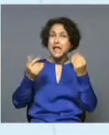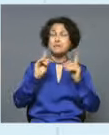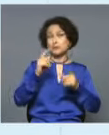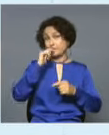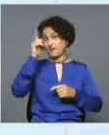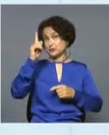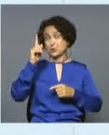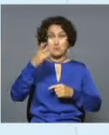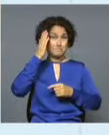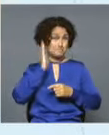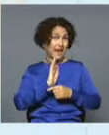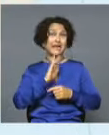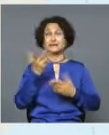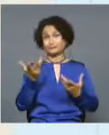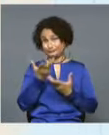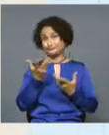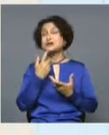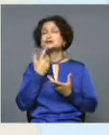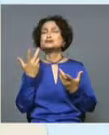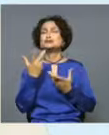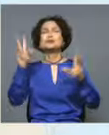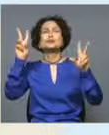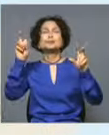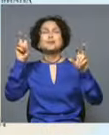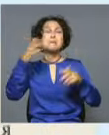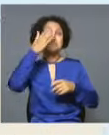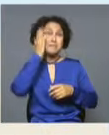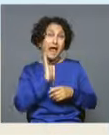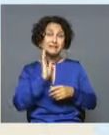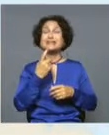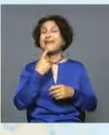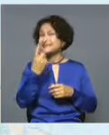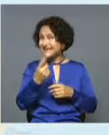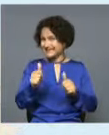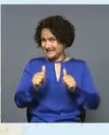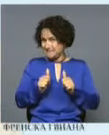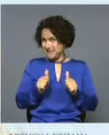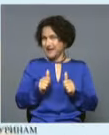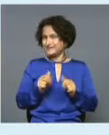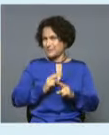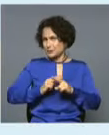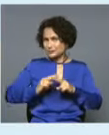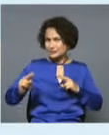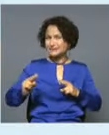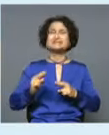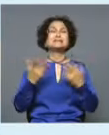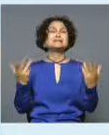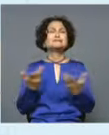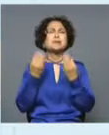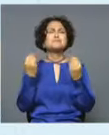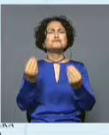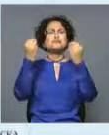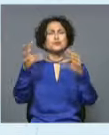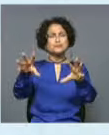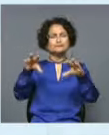защото това клише, то е клише, защото е вярно. То майчин език имате предвид, предполагам. Много повече се владее български език